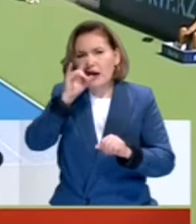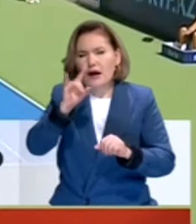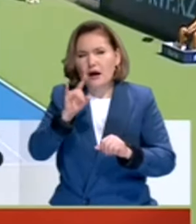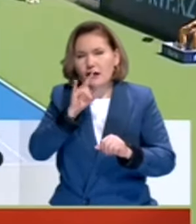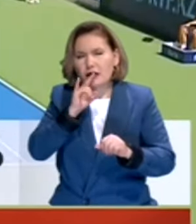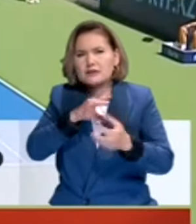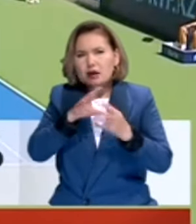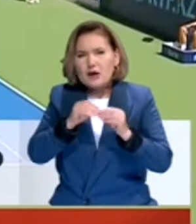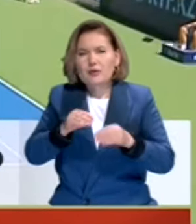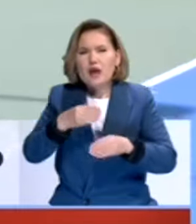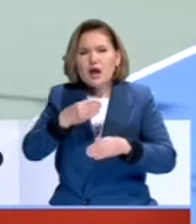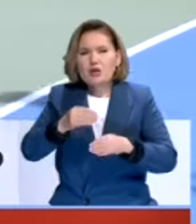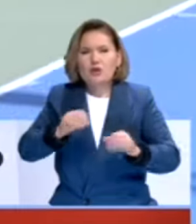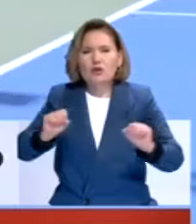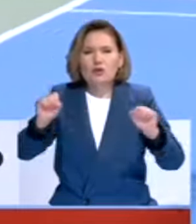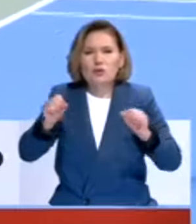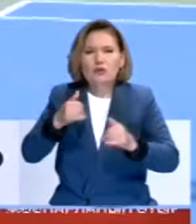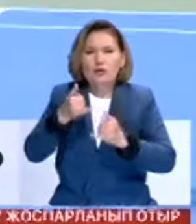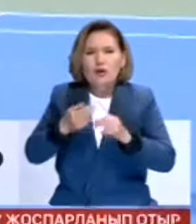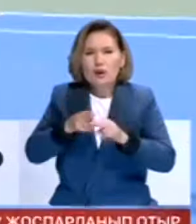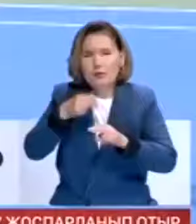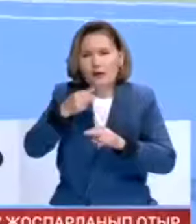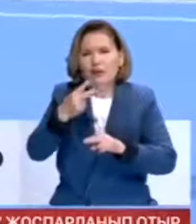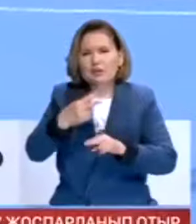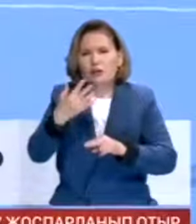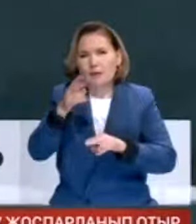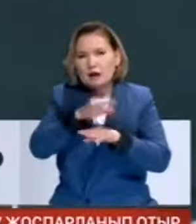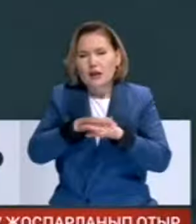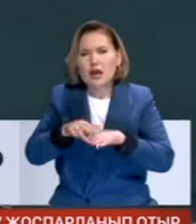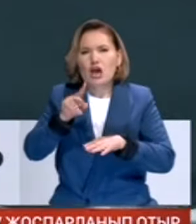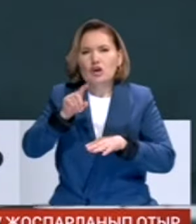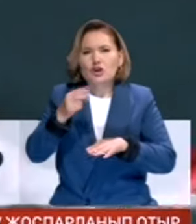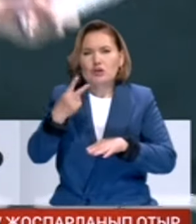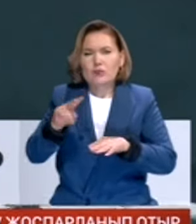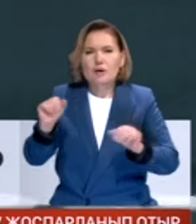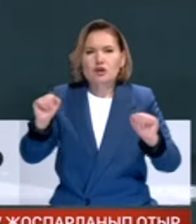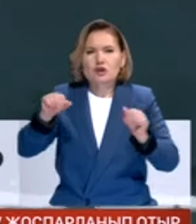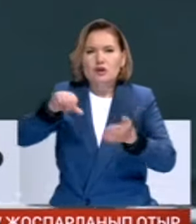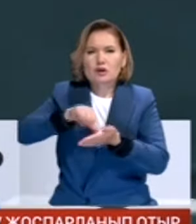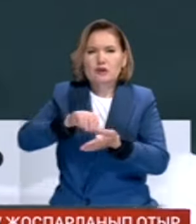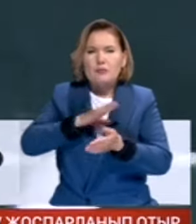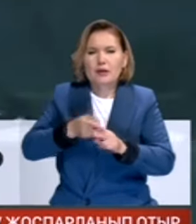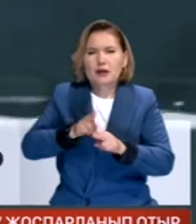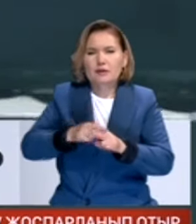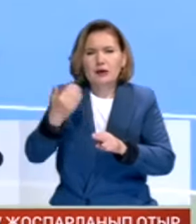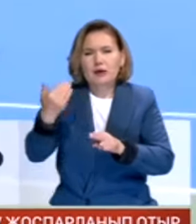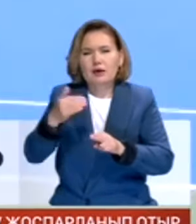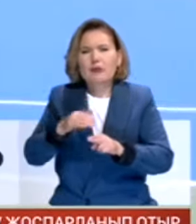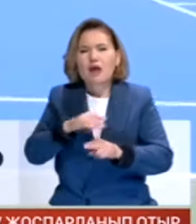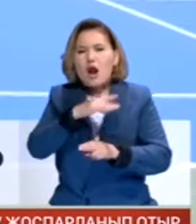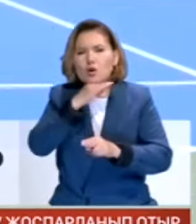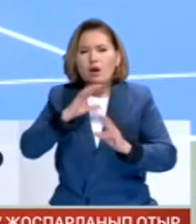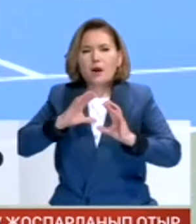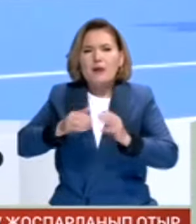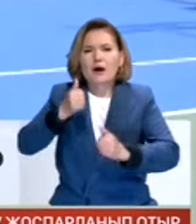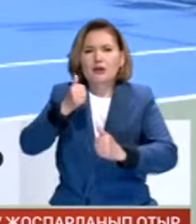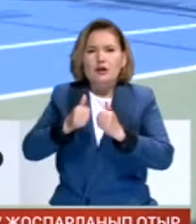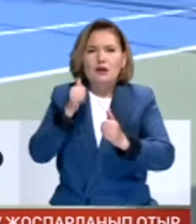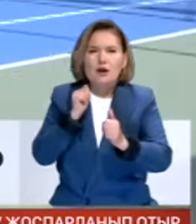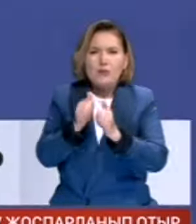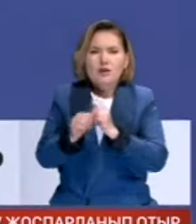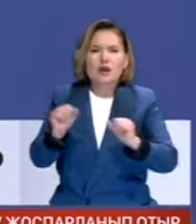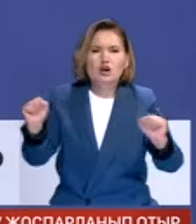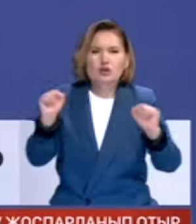беделді теннис турнирлерінің бірі. Биыл 25 елден 120 спортшы қатысып жатыр. Олардың ішінде талай әлемдік жарыста топ